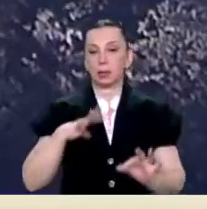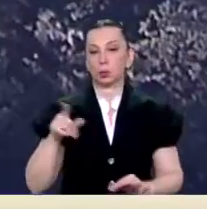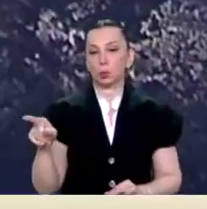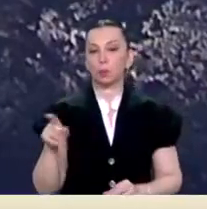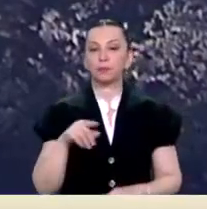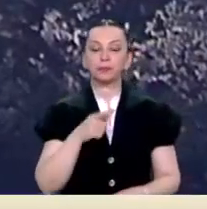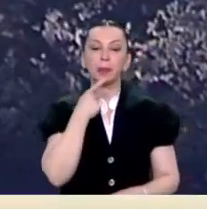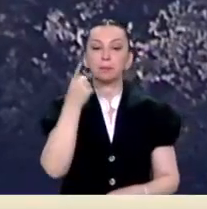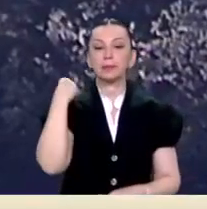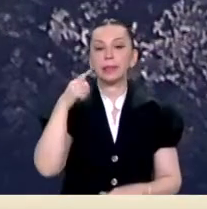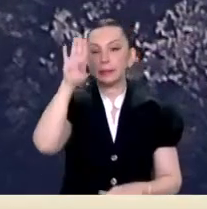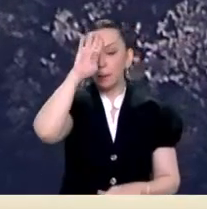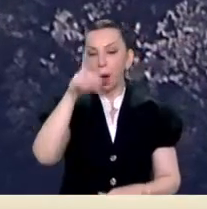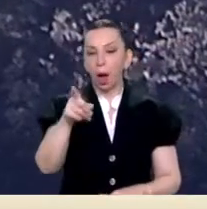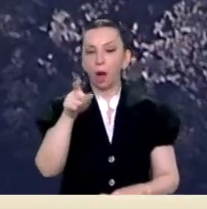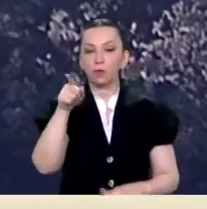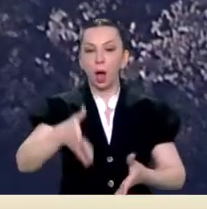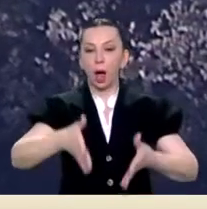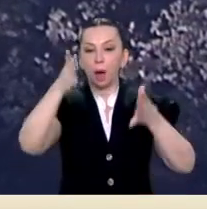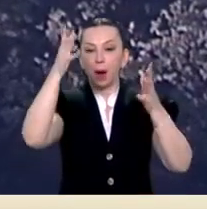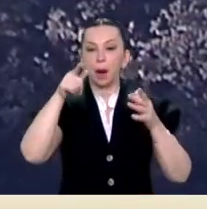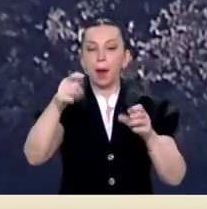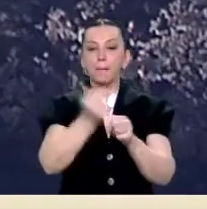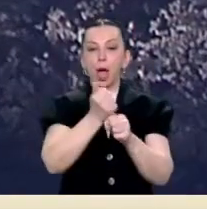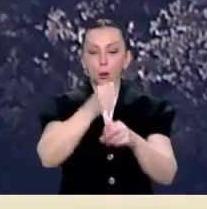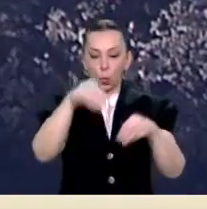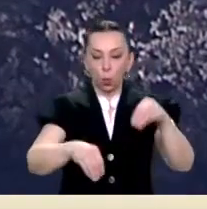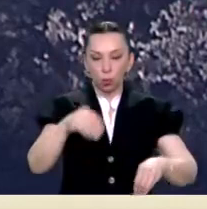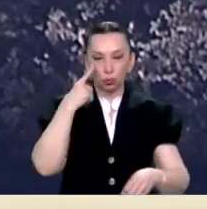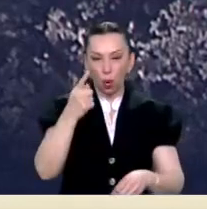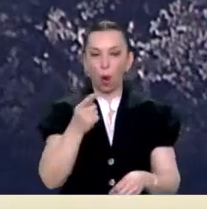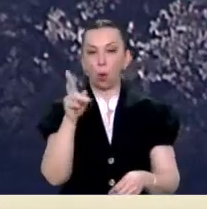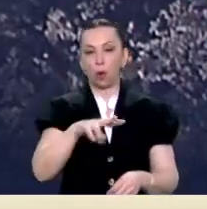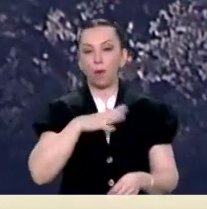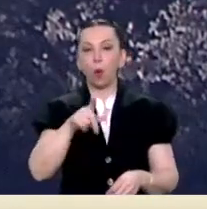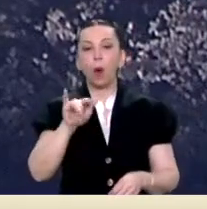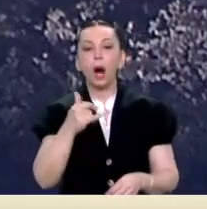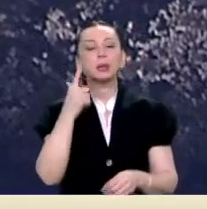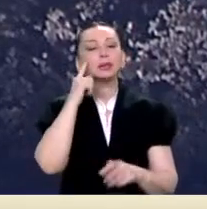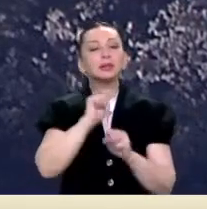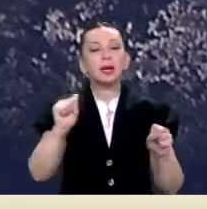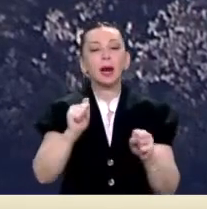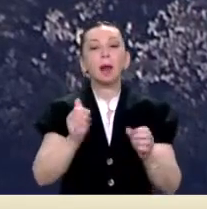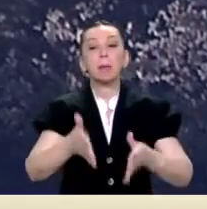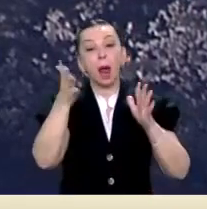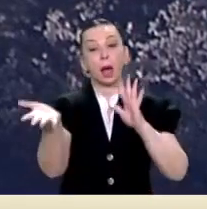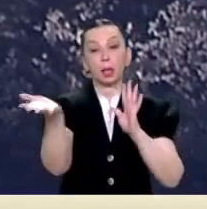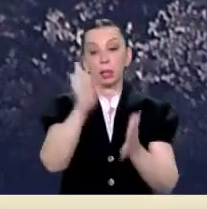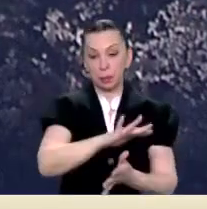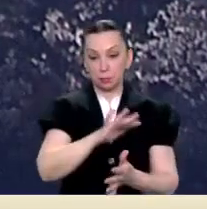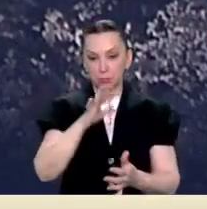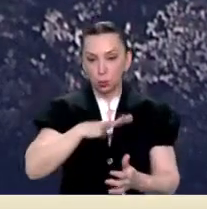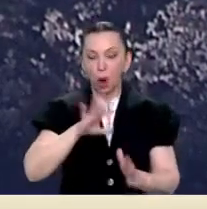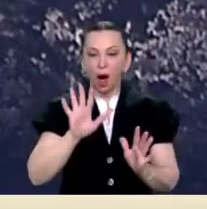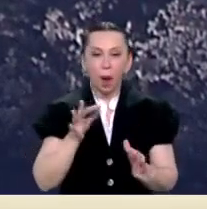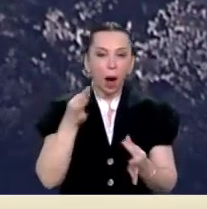Geçen yıl İstanbul Avcılar'da bir apartmandan kopan beton parçası can almıştı. O ağır hasarlı binanın yıkımına başlandı ama az kalsın